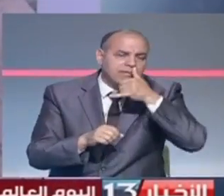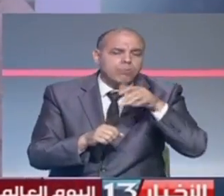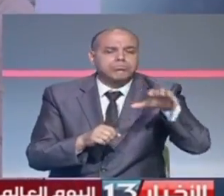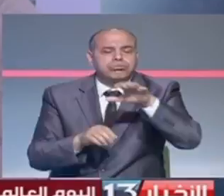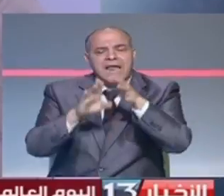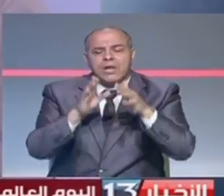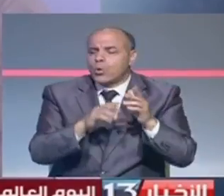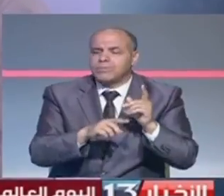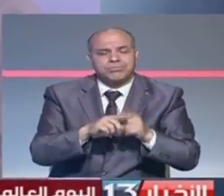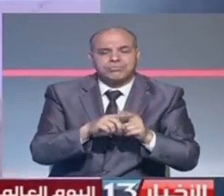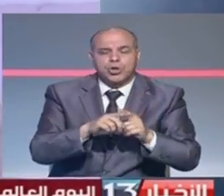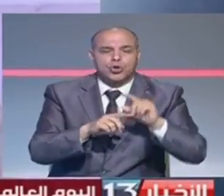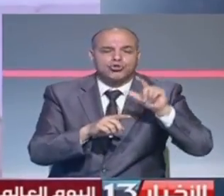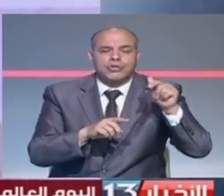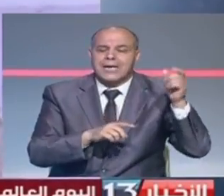الاثريه